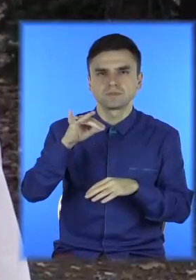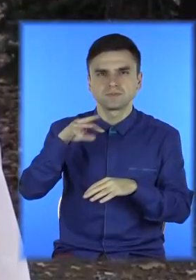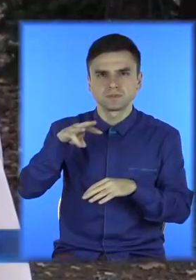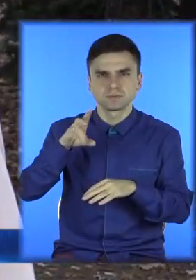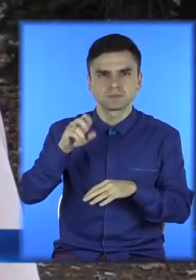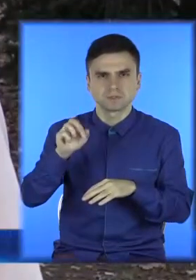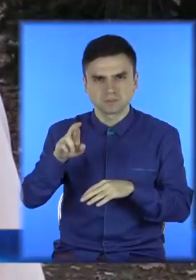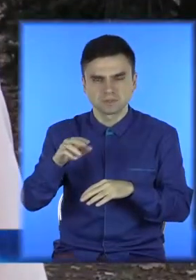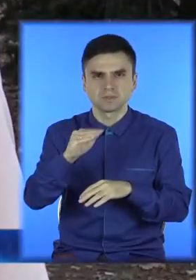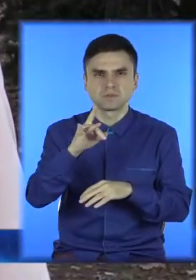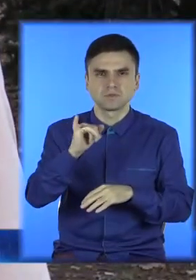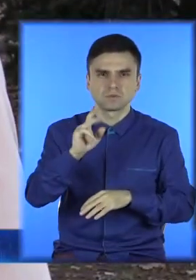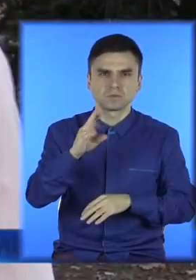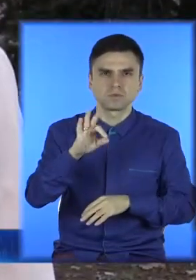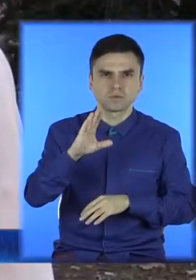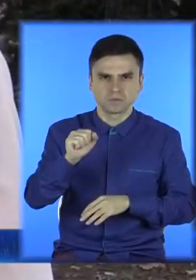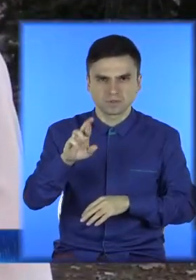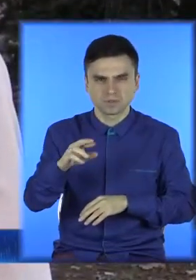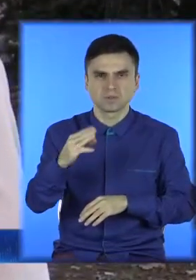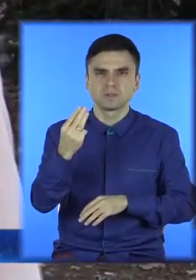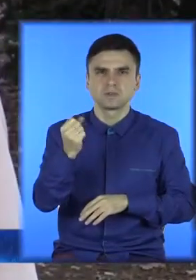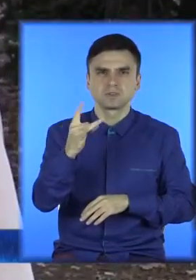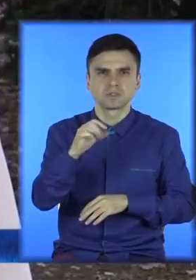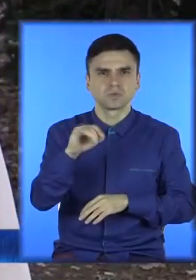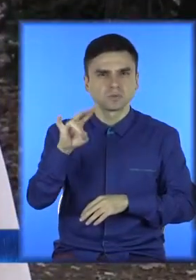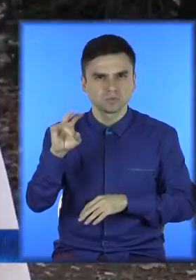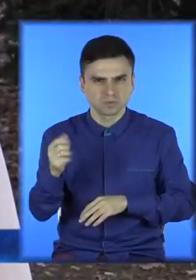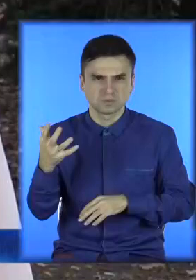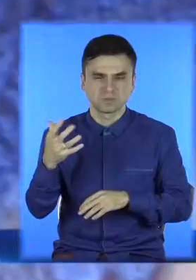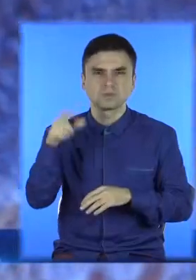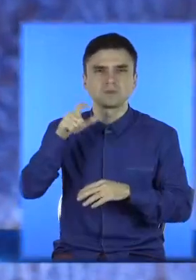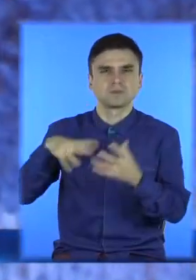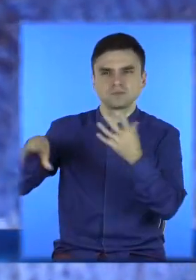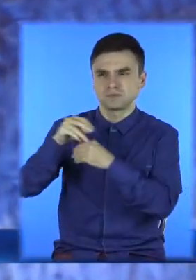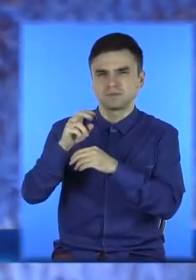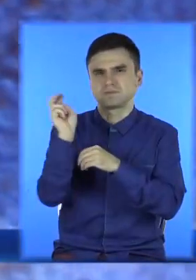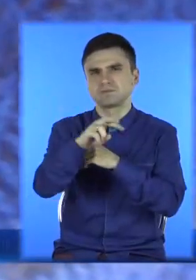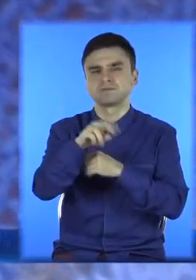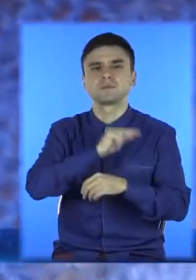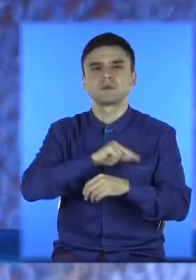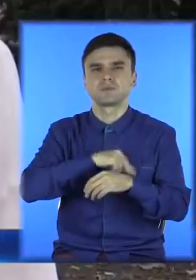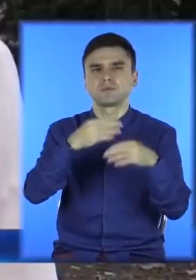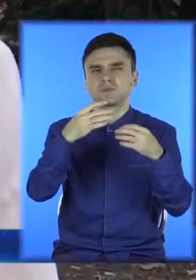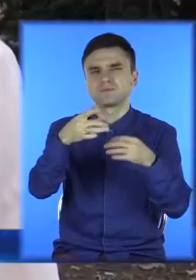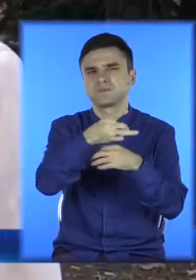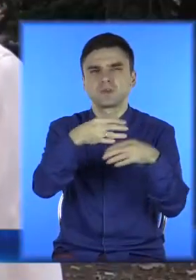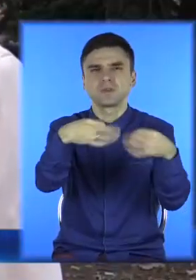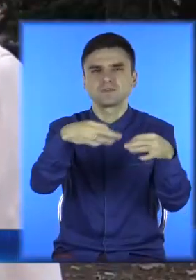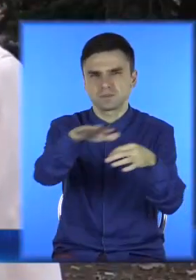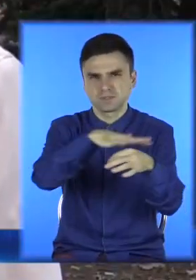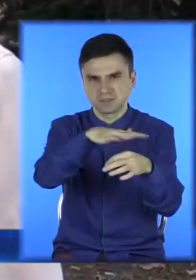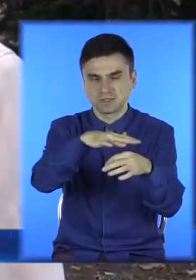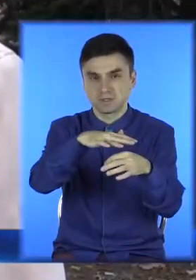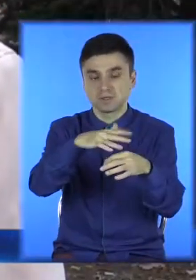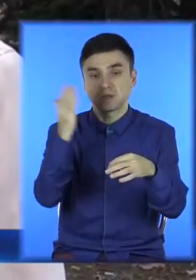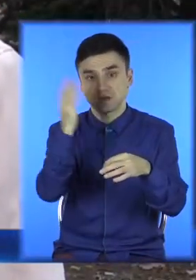центральний міський район, вони спускаються по вот этой страшной лестнице. Ее и лестницей это назвать нельзя было. Действительно, у людей появится дорога